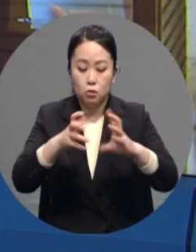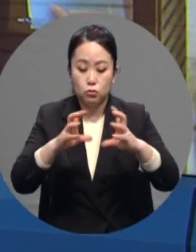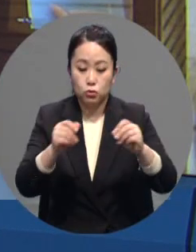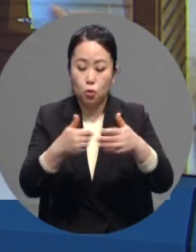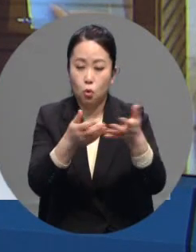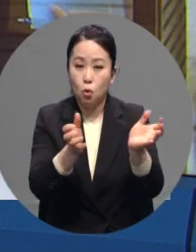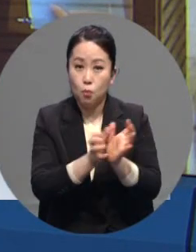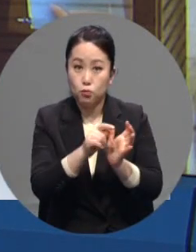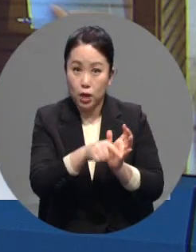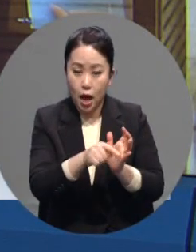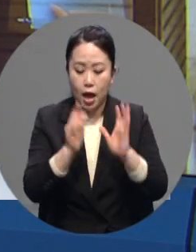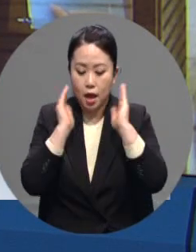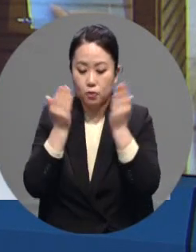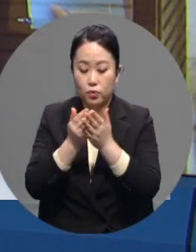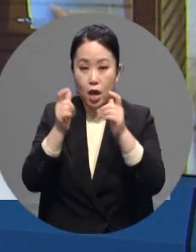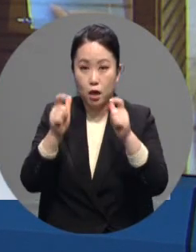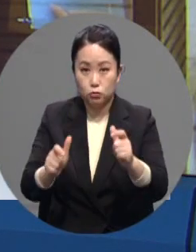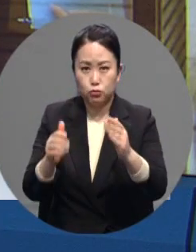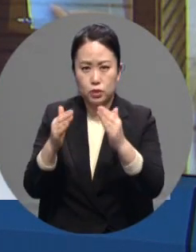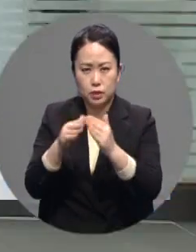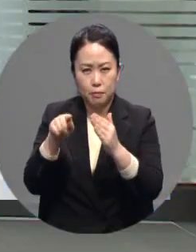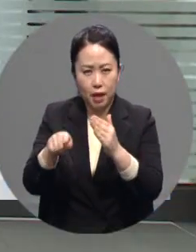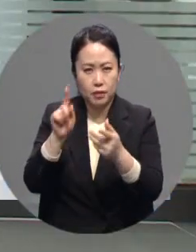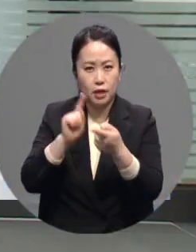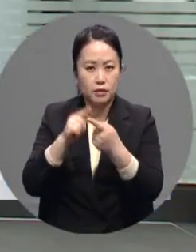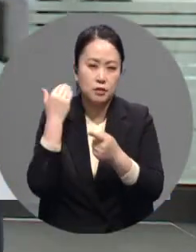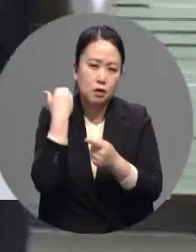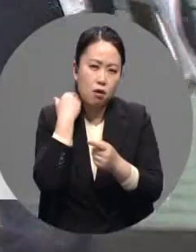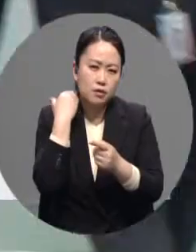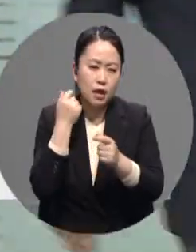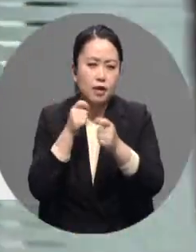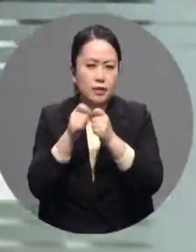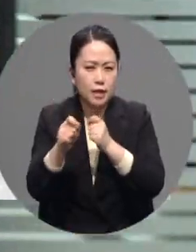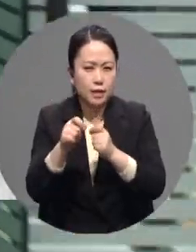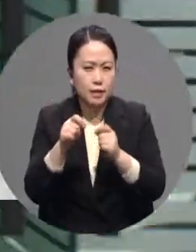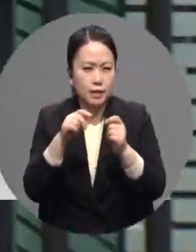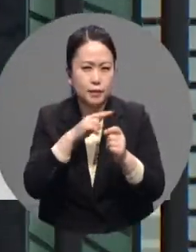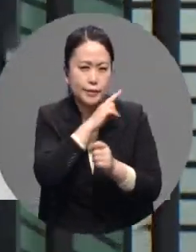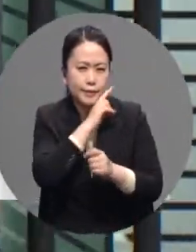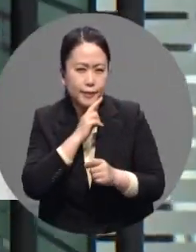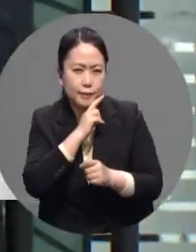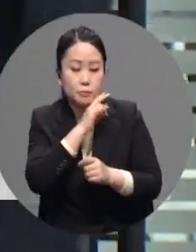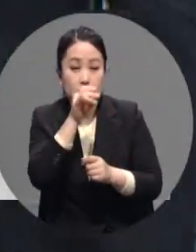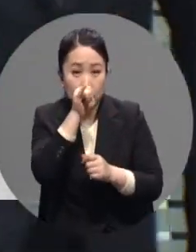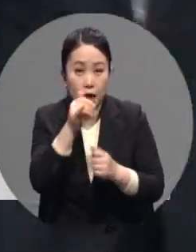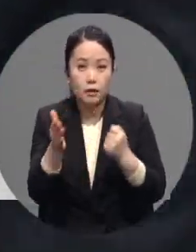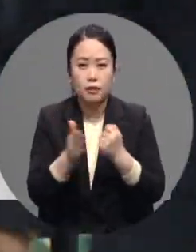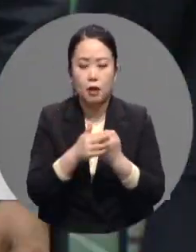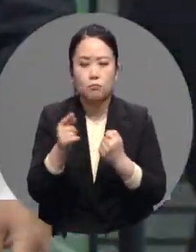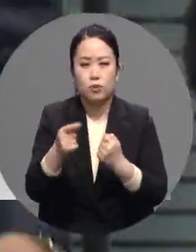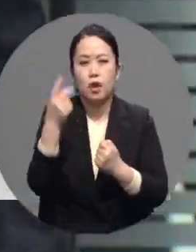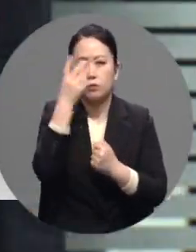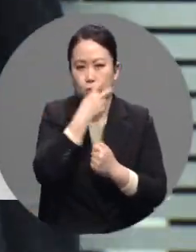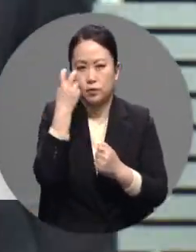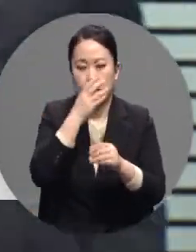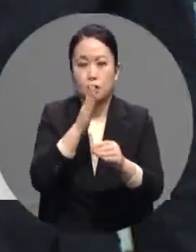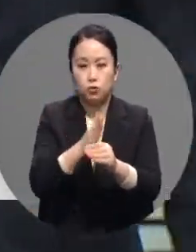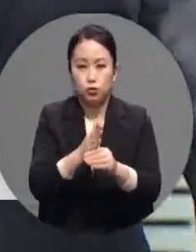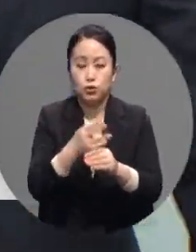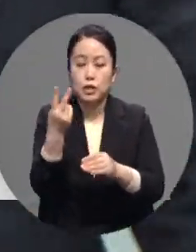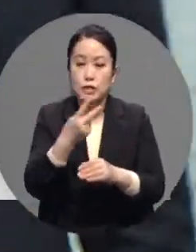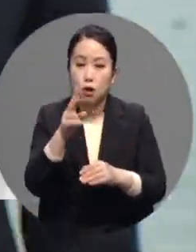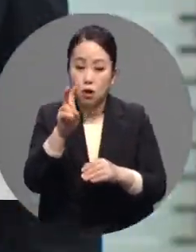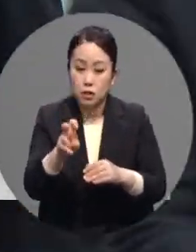국토교통부가 해운대구의 한 주택에 대해 전세 사기 의심 거래가 확인돼 조사를 진행 중입니다. 국토부는